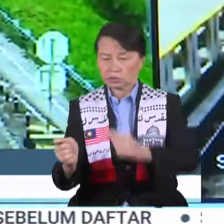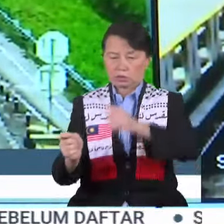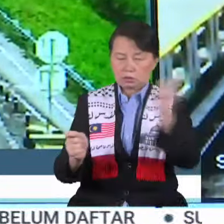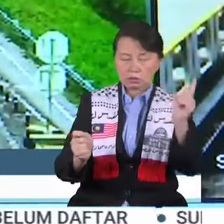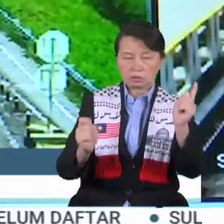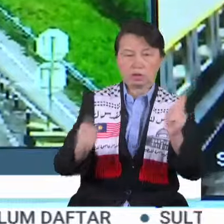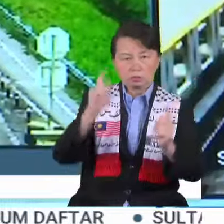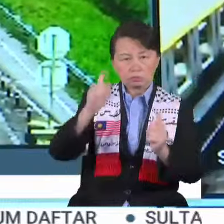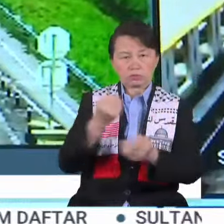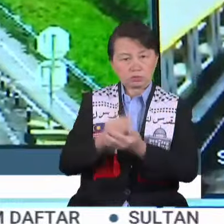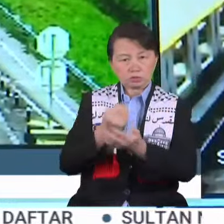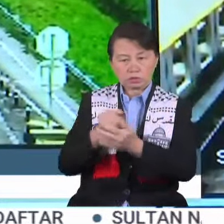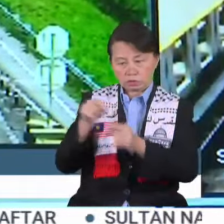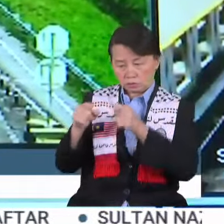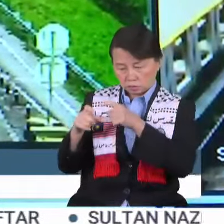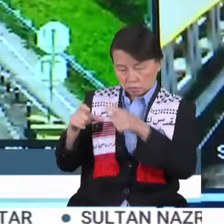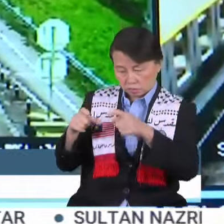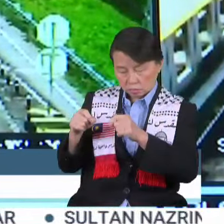yang mencukupi, dan mungkin